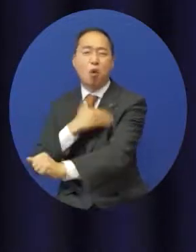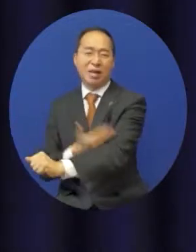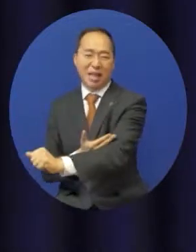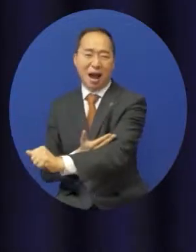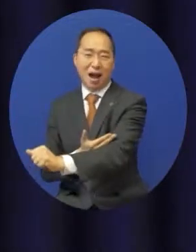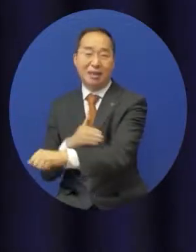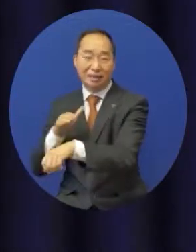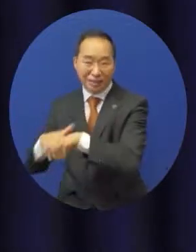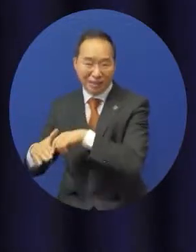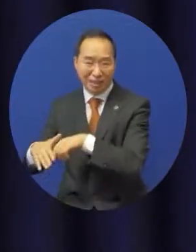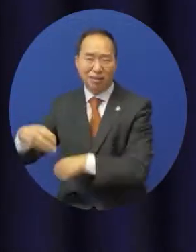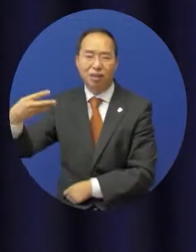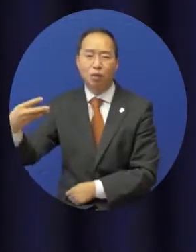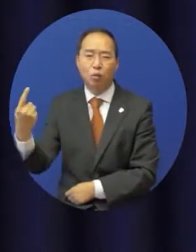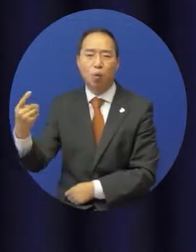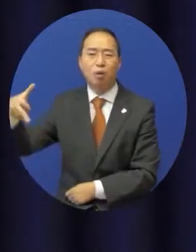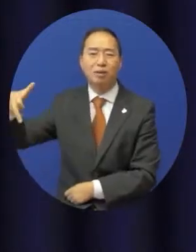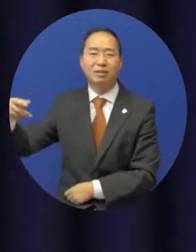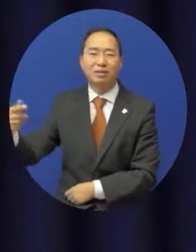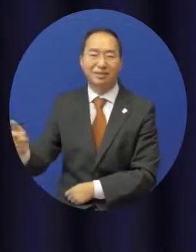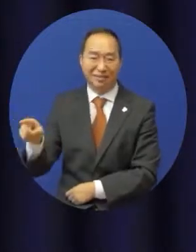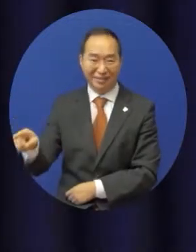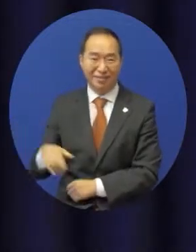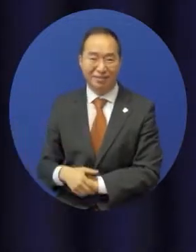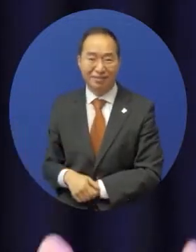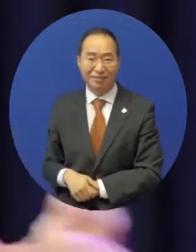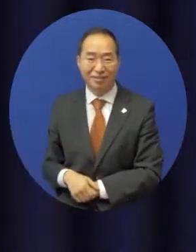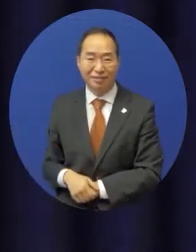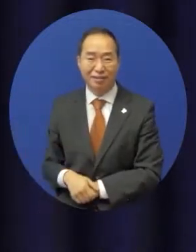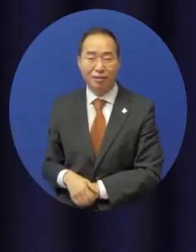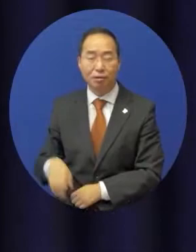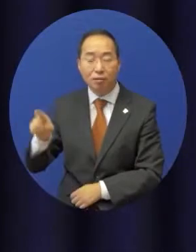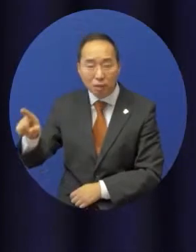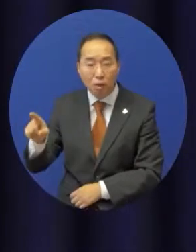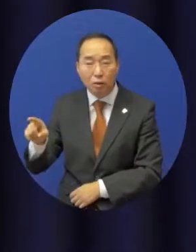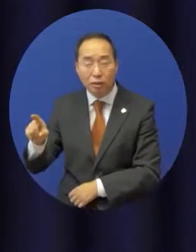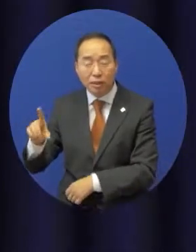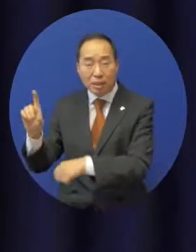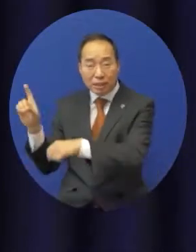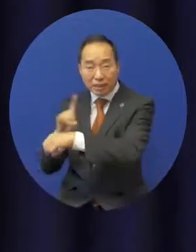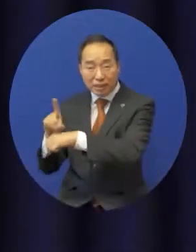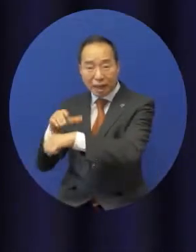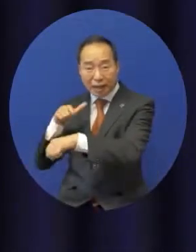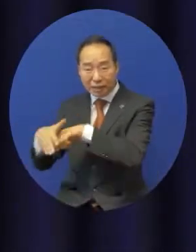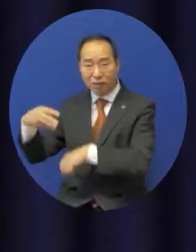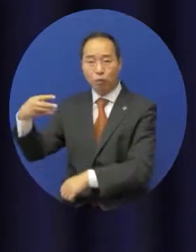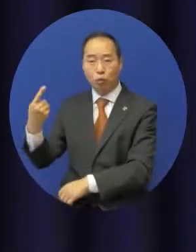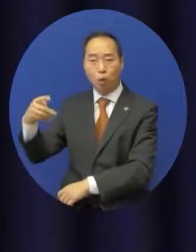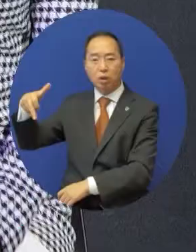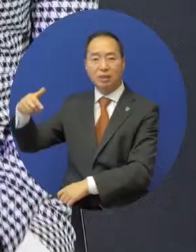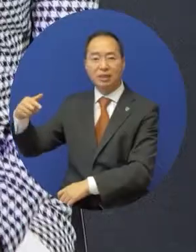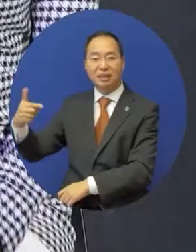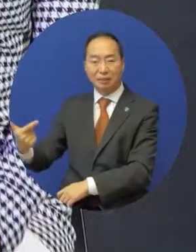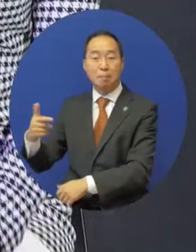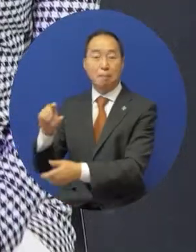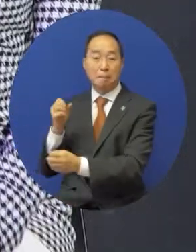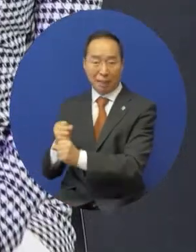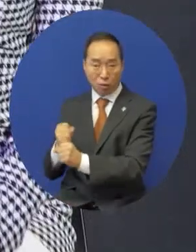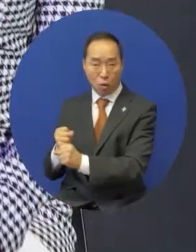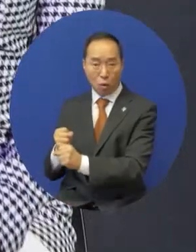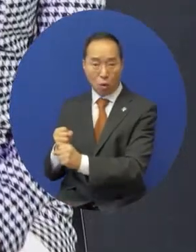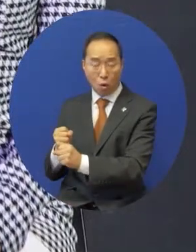있는 권리가 여기 들어가는 거죠. 근데 이것들을 디지털로 토큰을 만든 거죠. 그러면